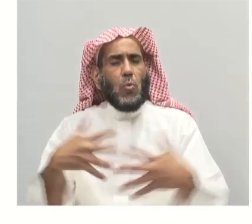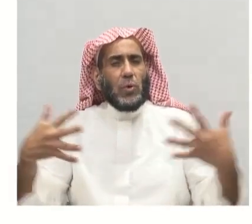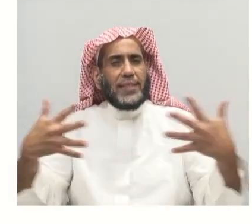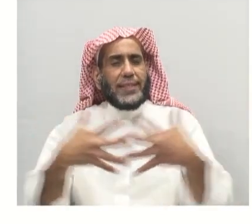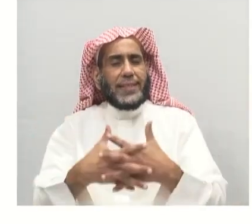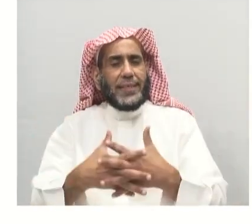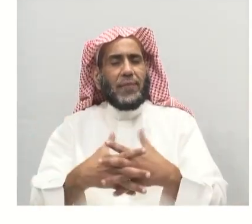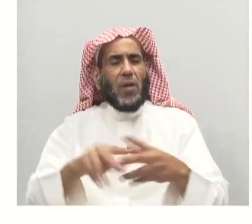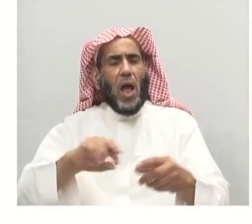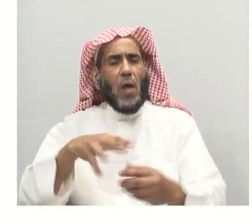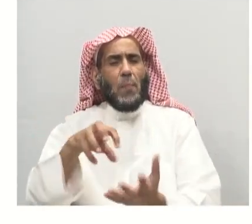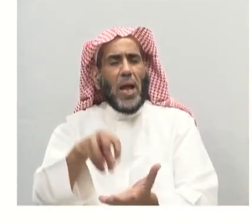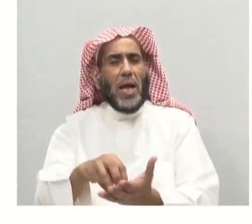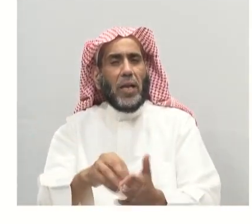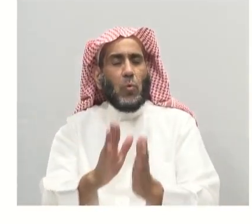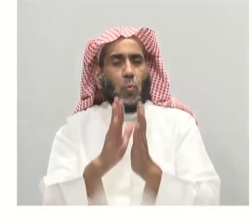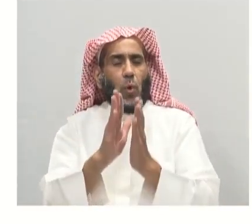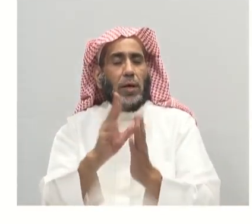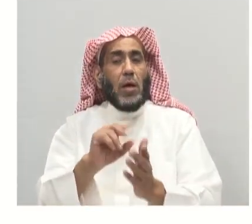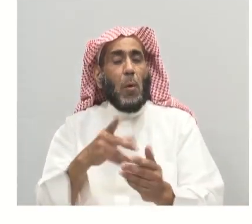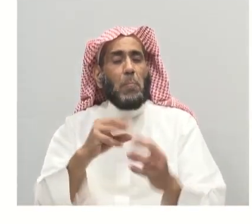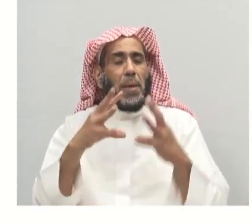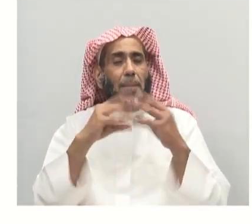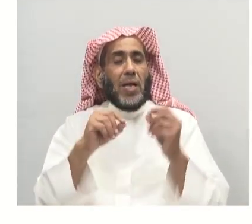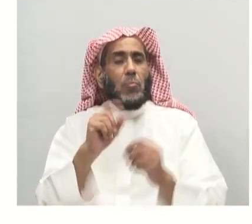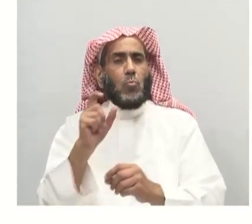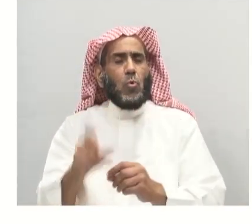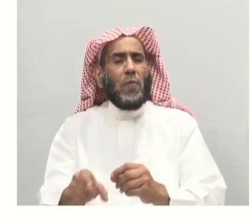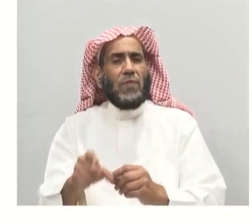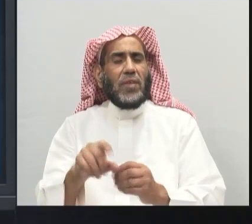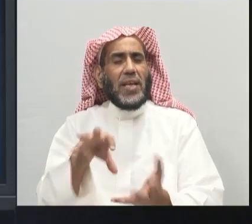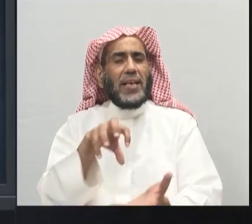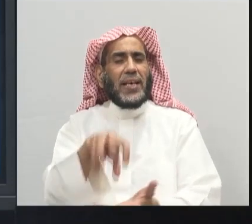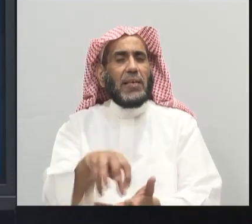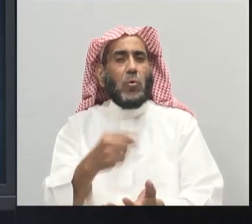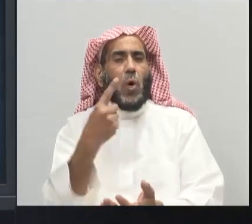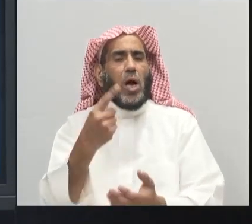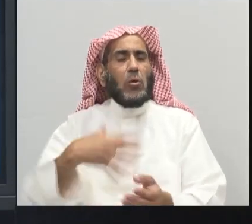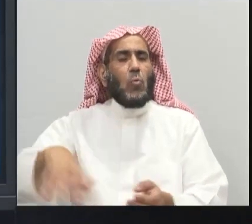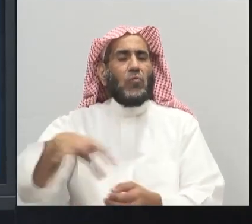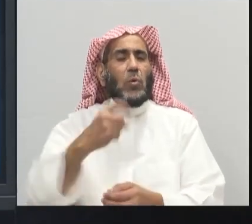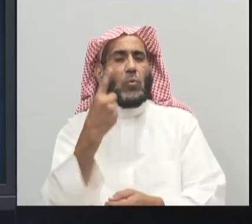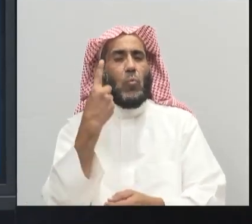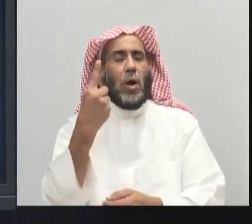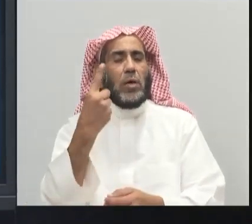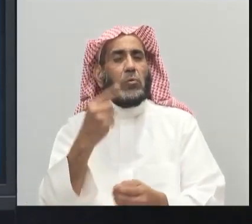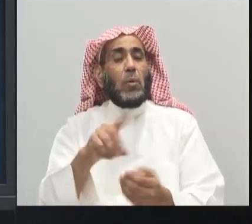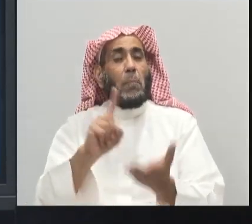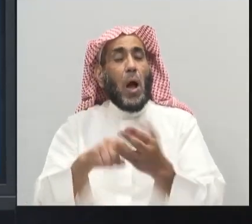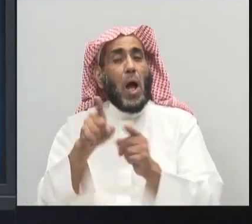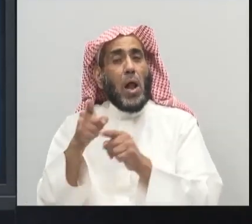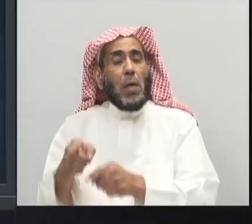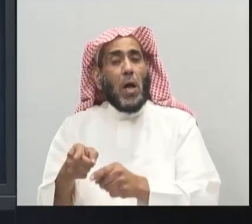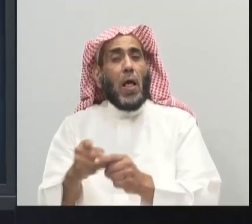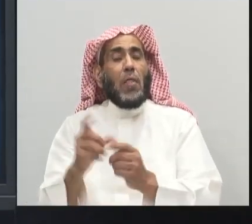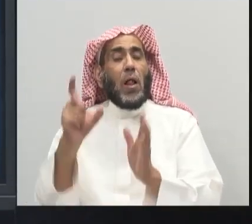في العيش بمكان محدد بمعنى انهم يكونون في اقليم واحد وفي دوله واحده فيطبق عليهم